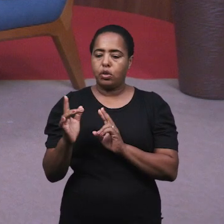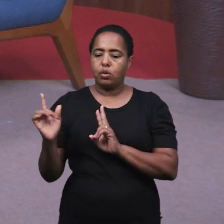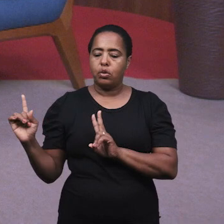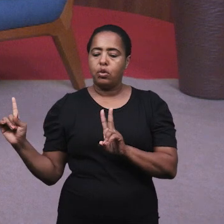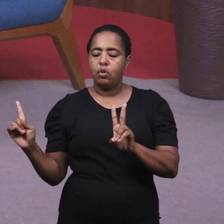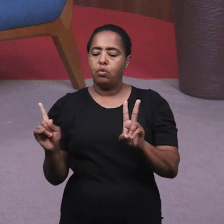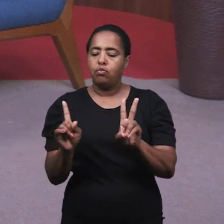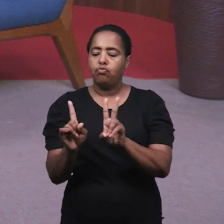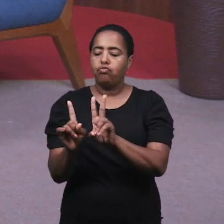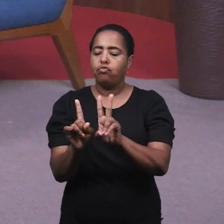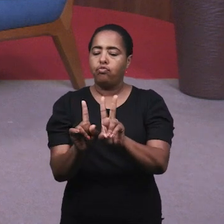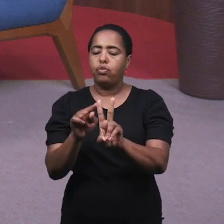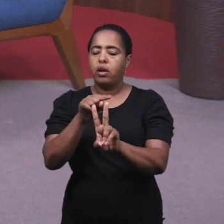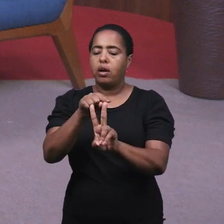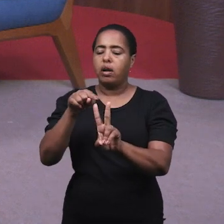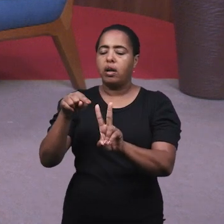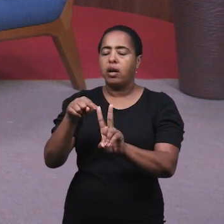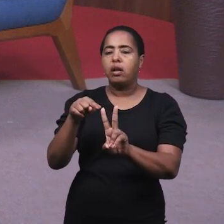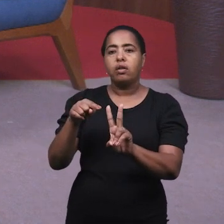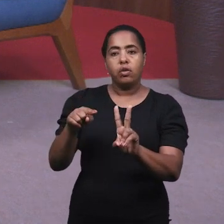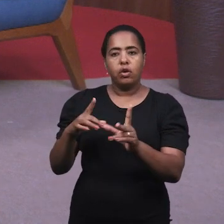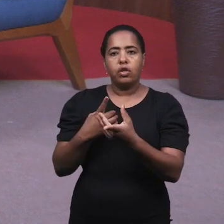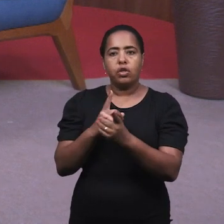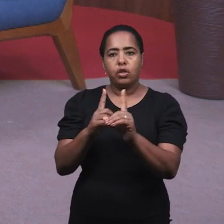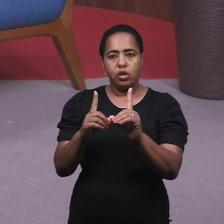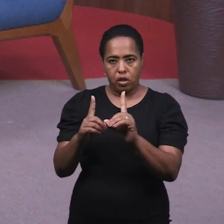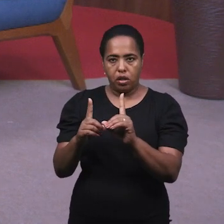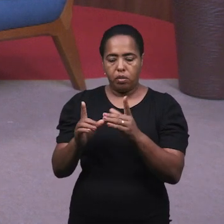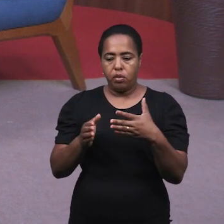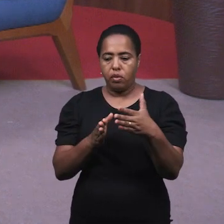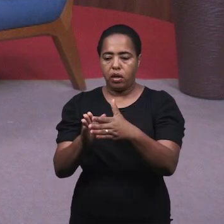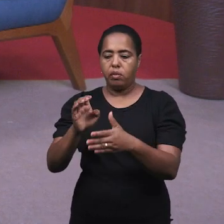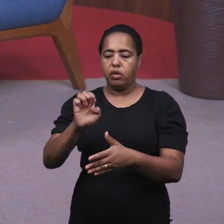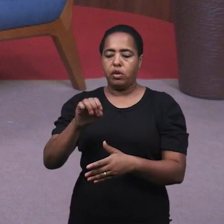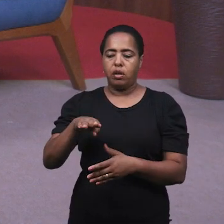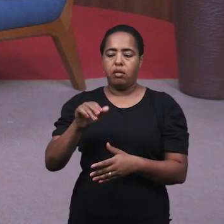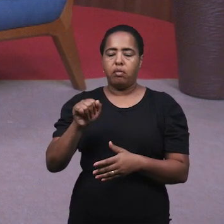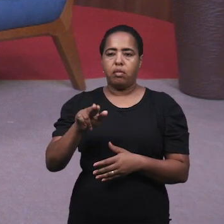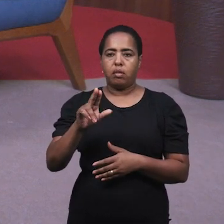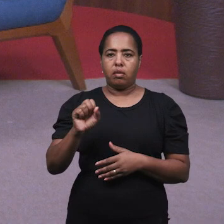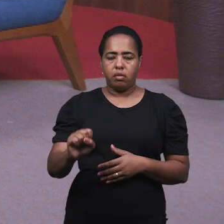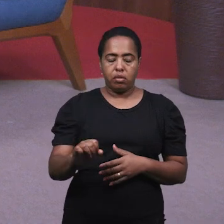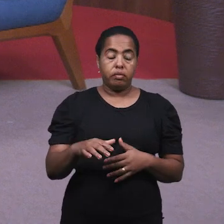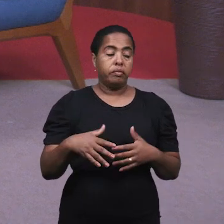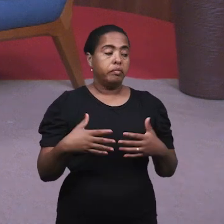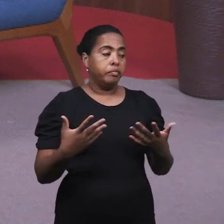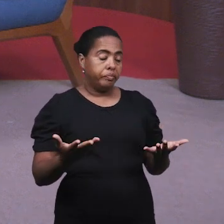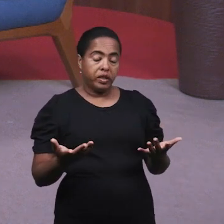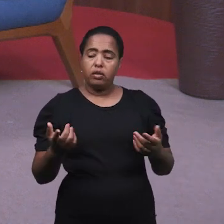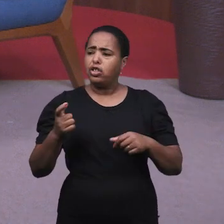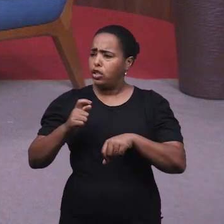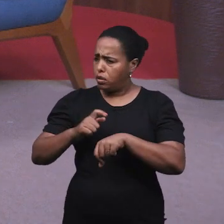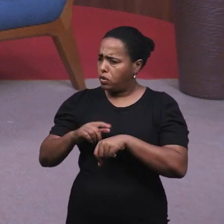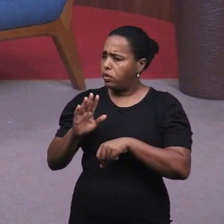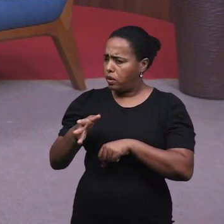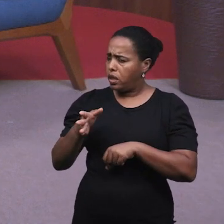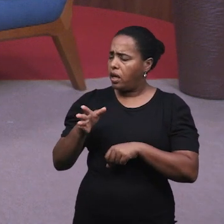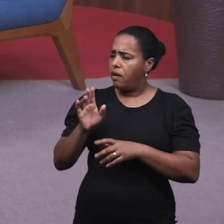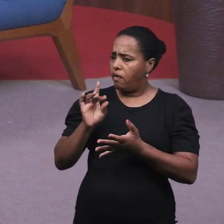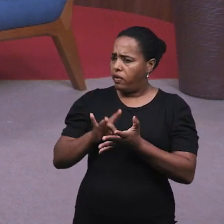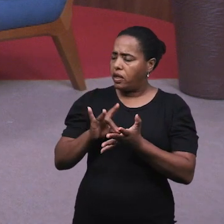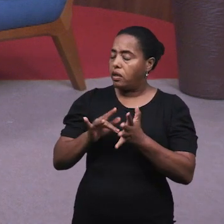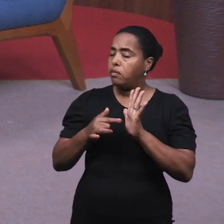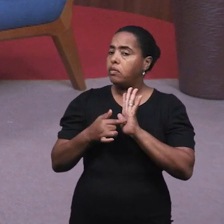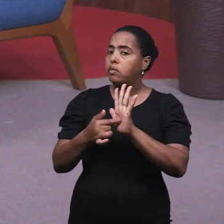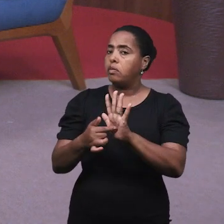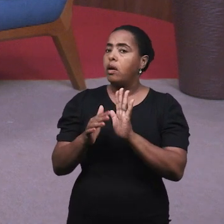Vous avez, ça c'est si vrai, en regardant notre point de vue. La Bible dit que toujours quand un pécheur se répand,